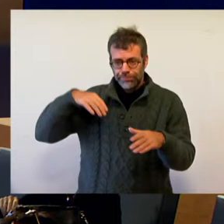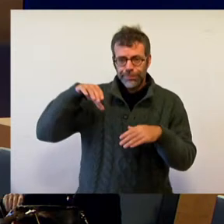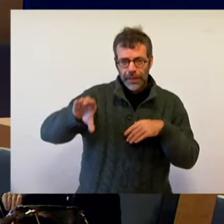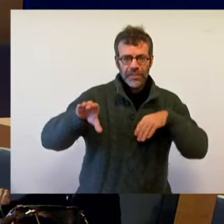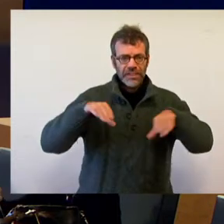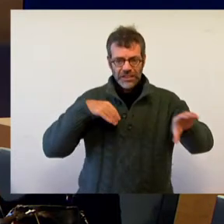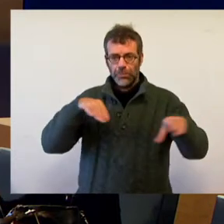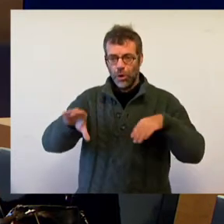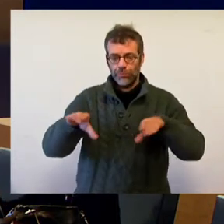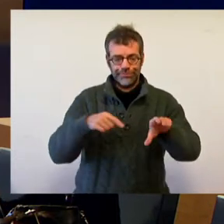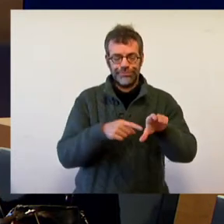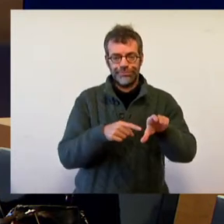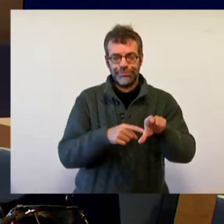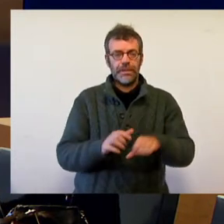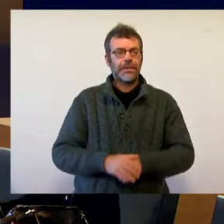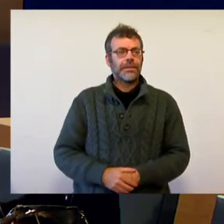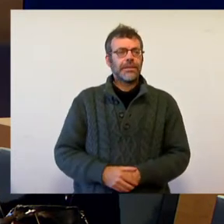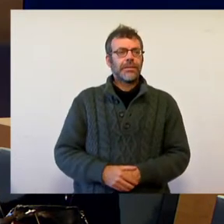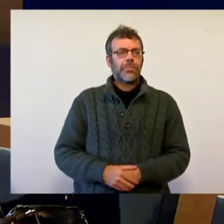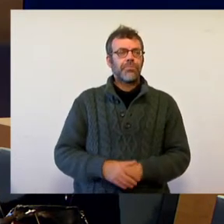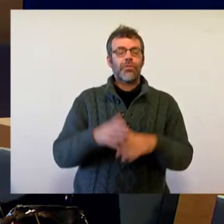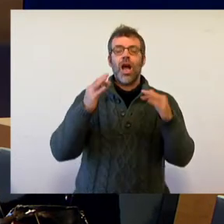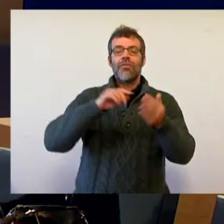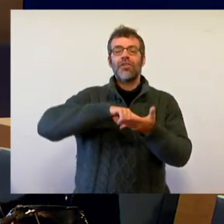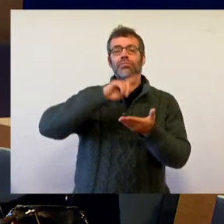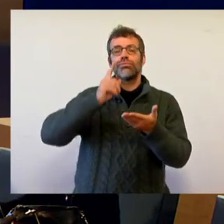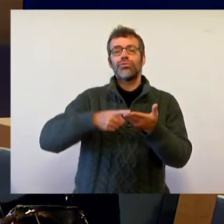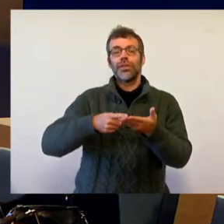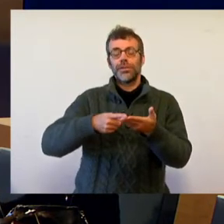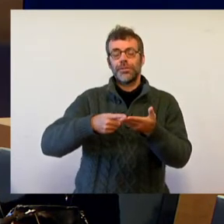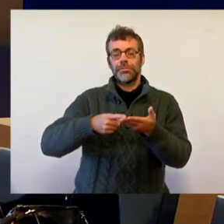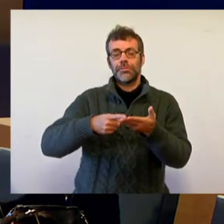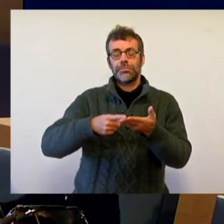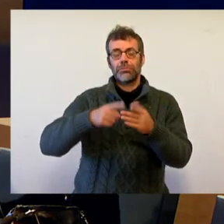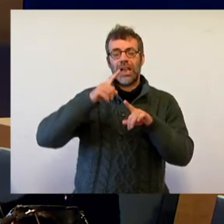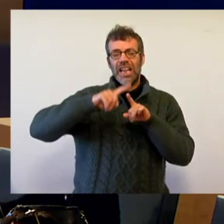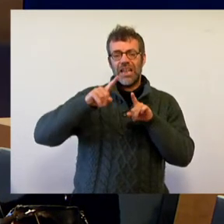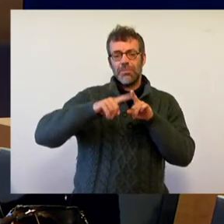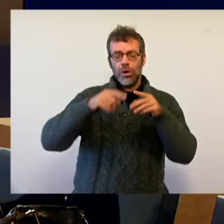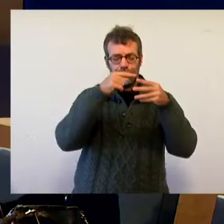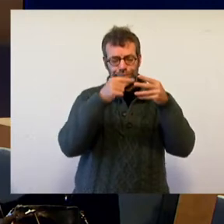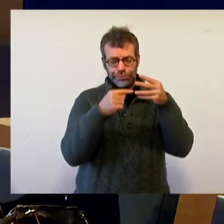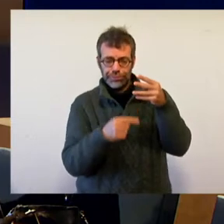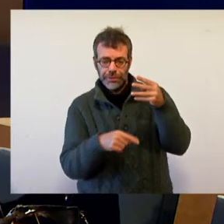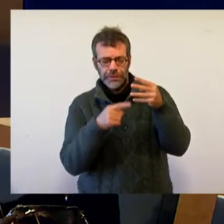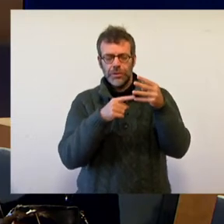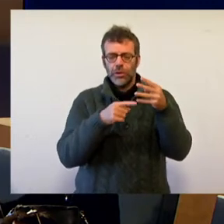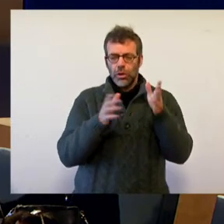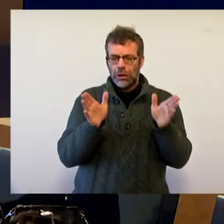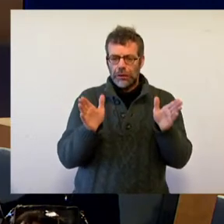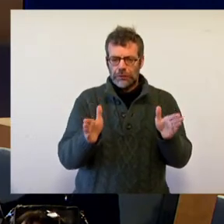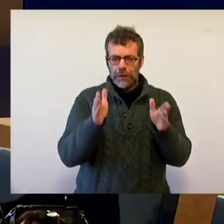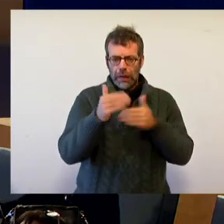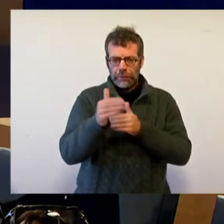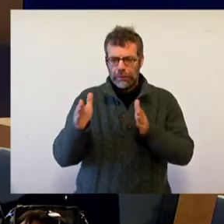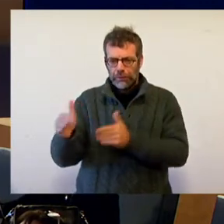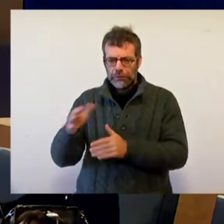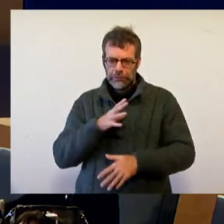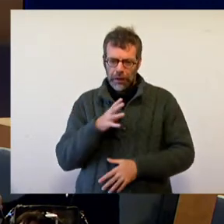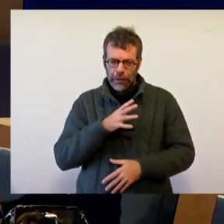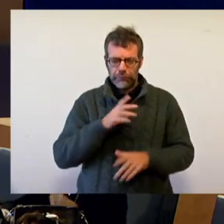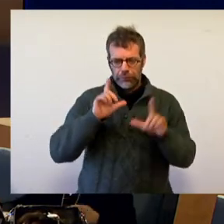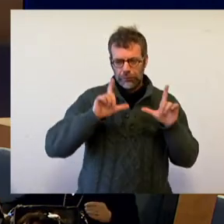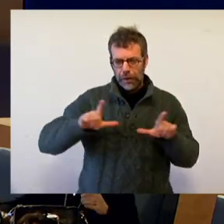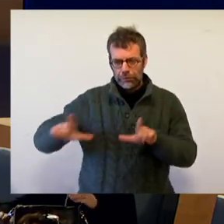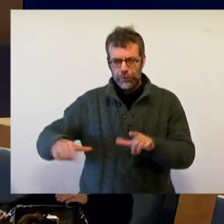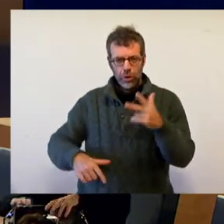Concernant les orientations de ce budget, les éléments de cadrage de la stratégie financière sont au nombre de 3. Comme je